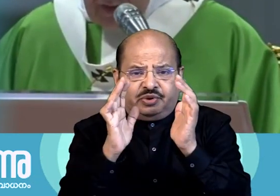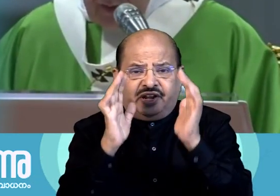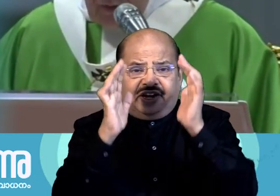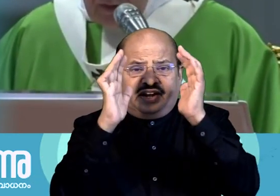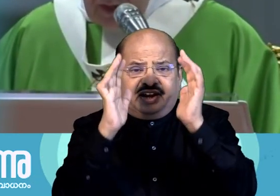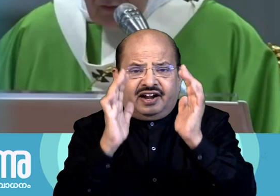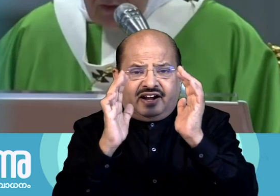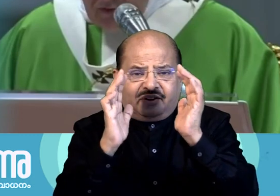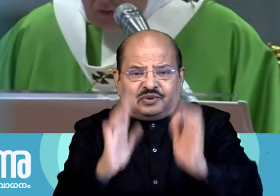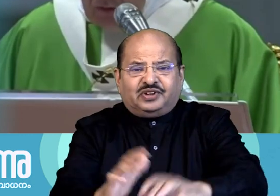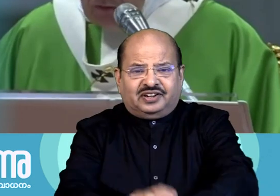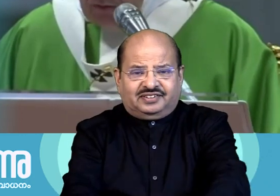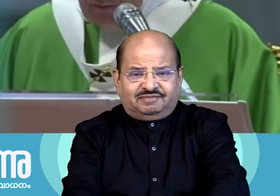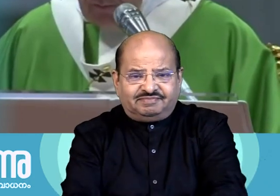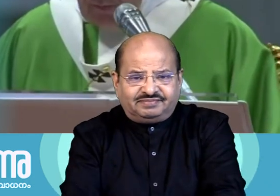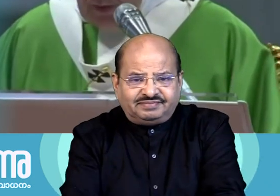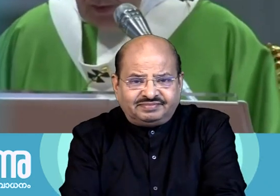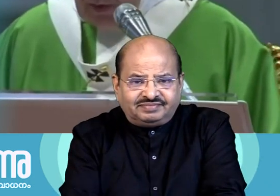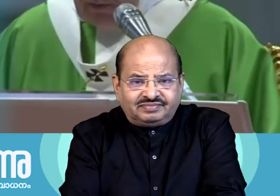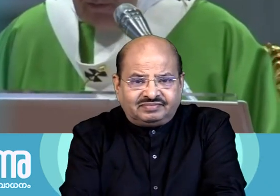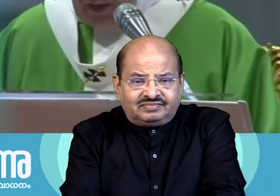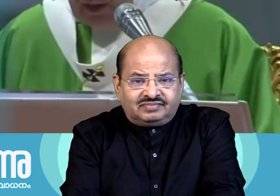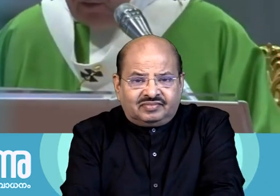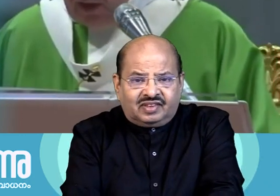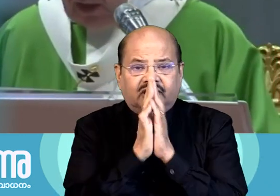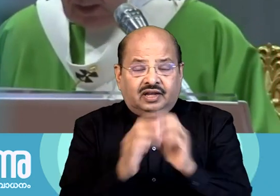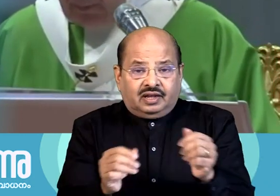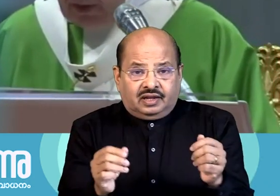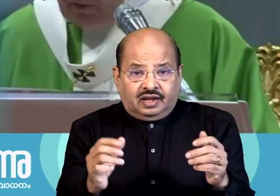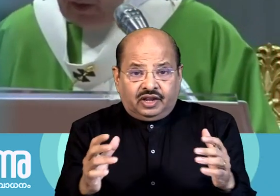ഇതാണ് ദൂരീകരിക്കേണ്ട ഒന്ന്.